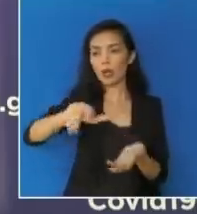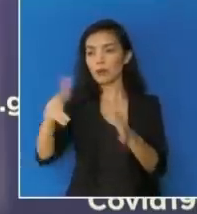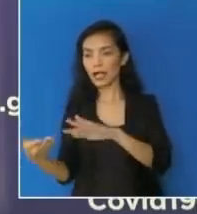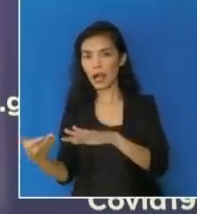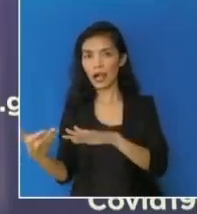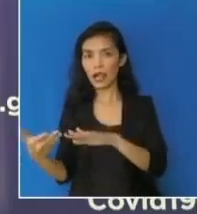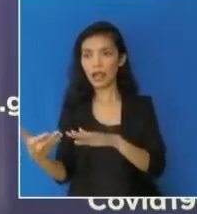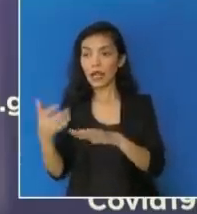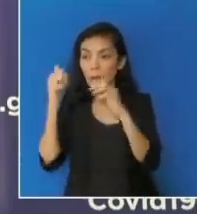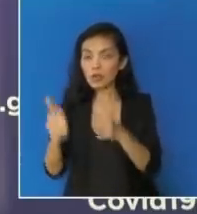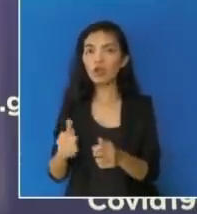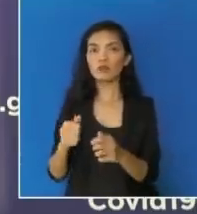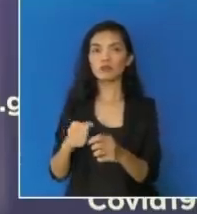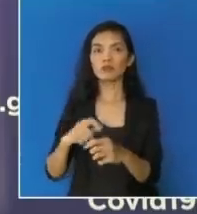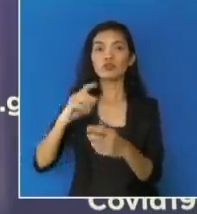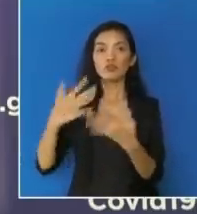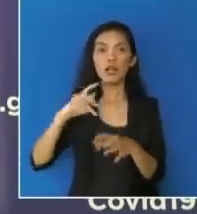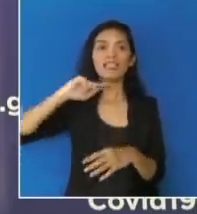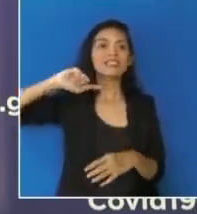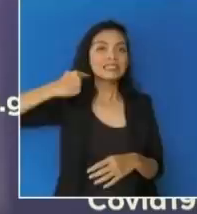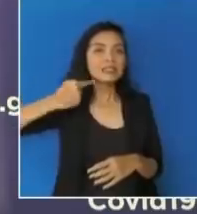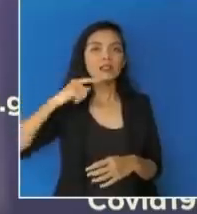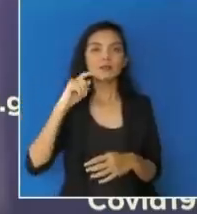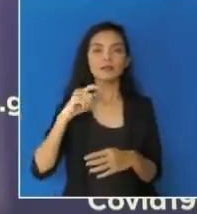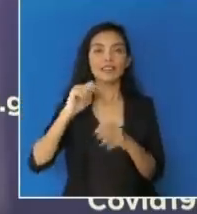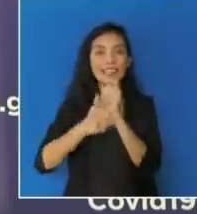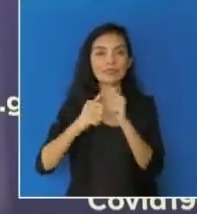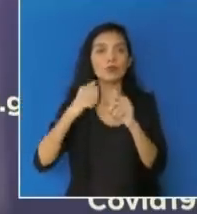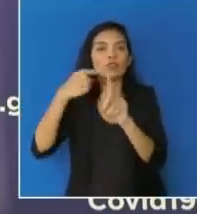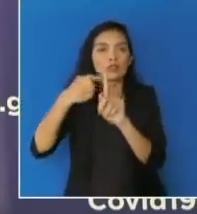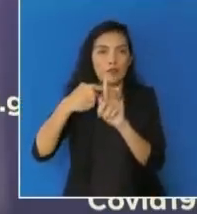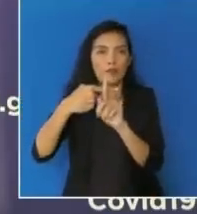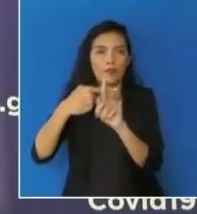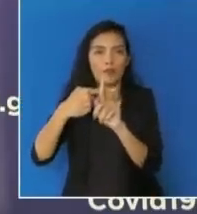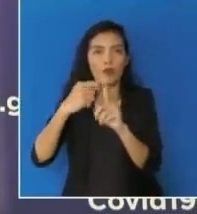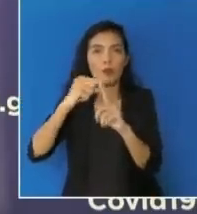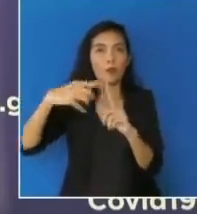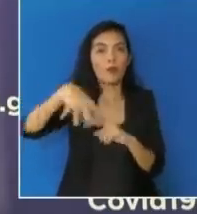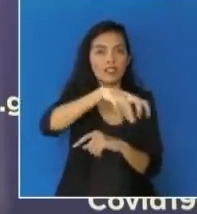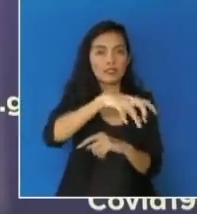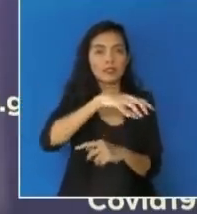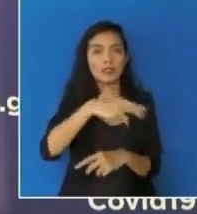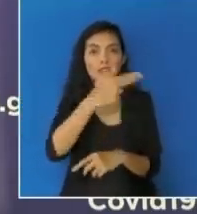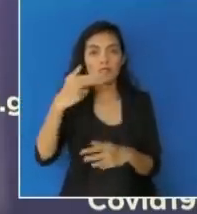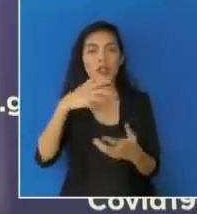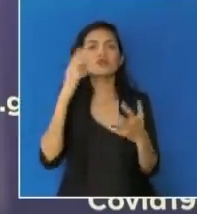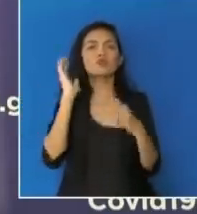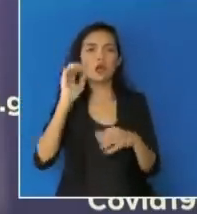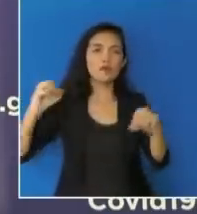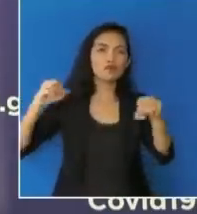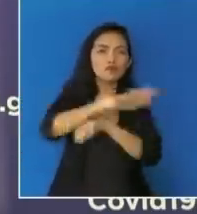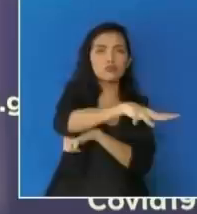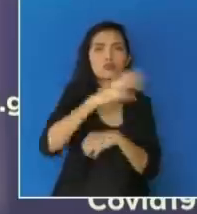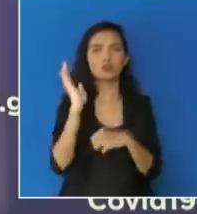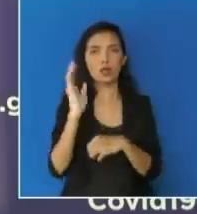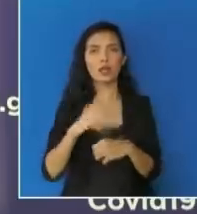meninggal konfirmasi positif. Provinsi terdampak seluruhnya sudah terdampak. Kabupaten kota